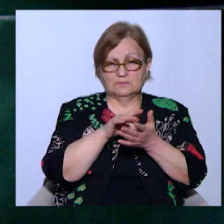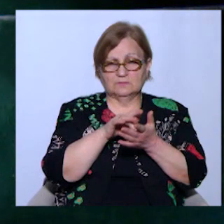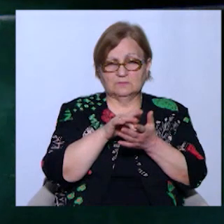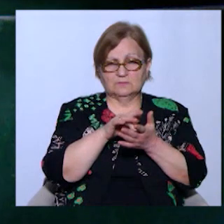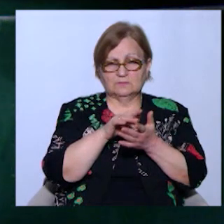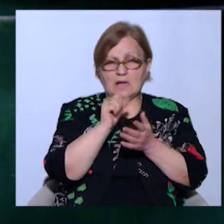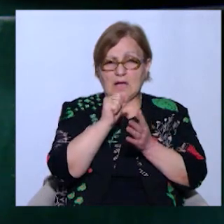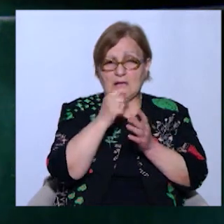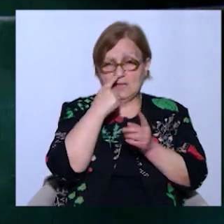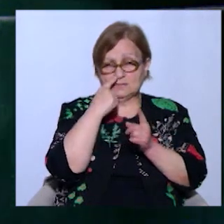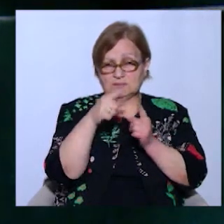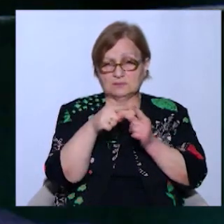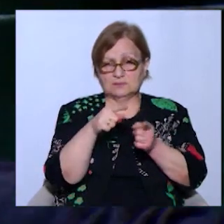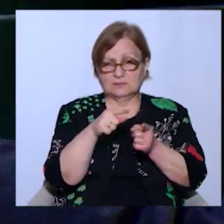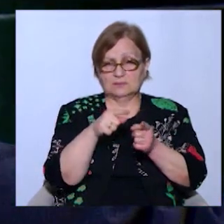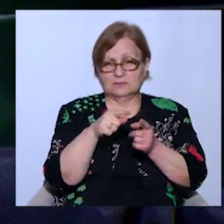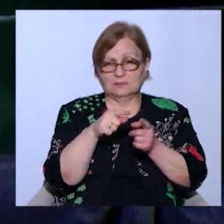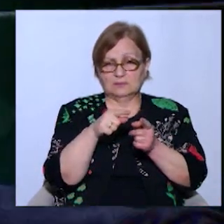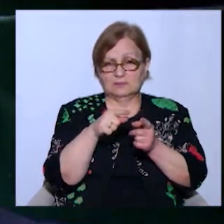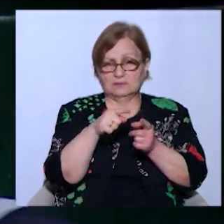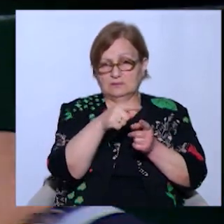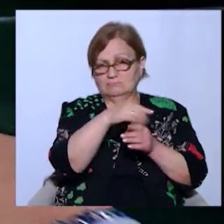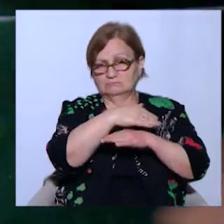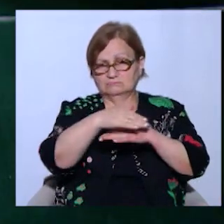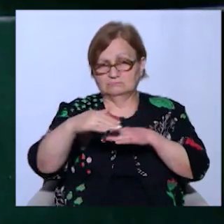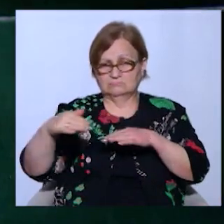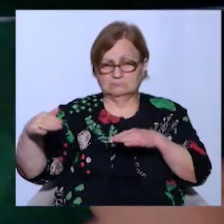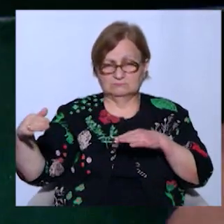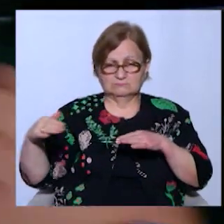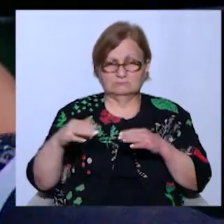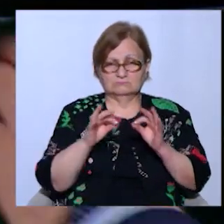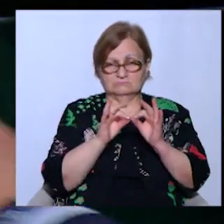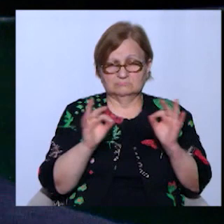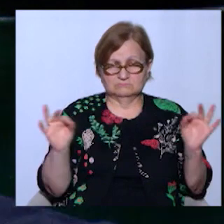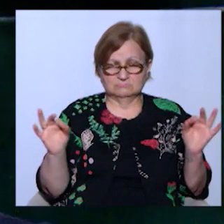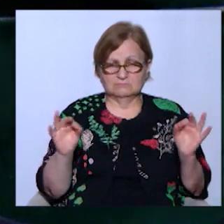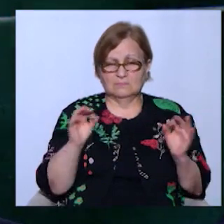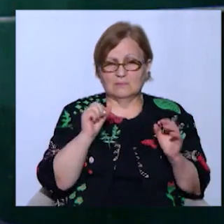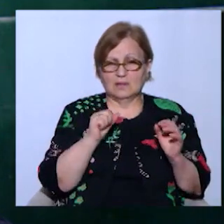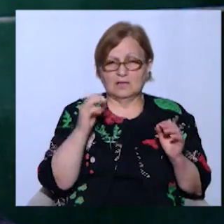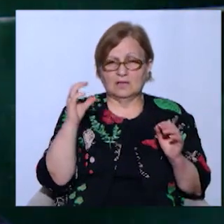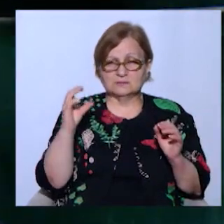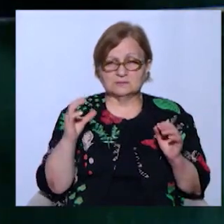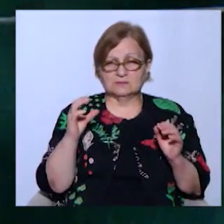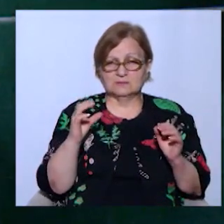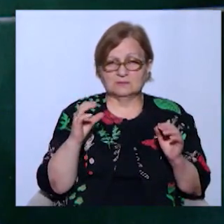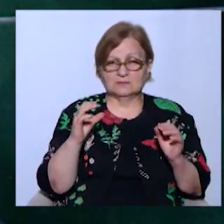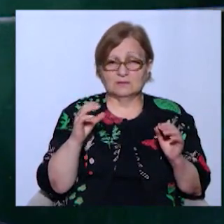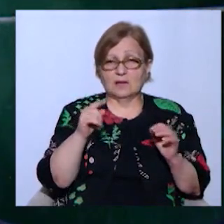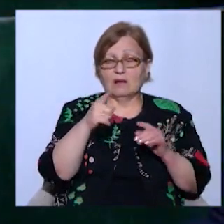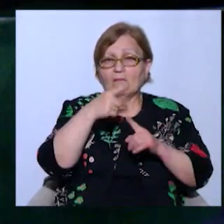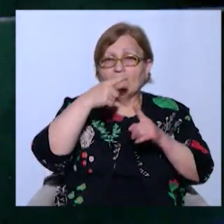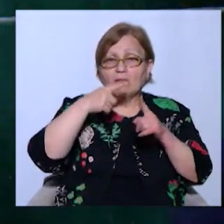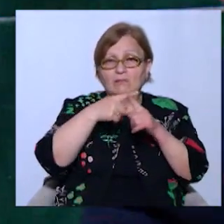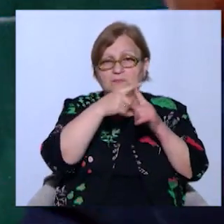A წერტილთან, ეს გვერდი მიყვება A, C გვერდს და სად გადახაზა, გადაჭრა